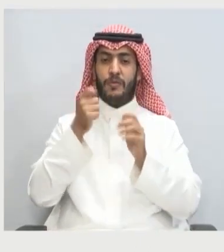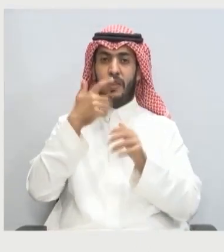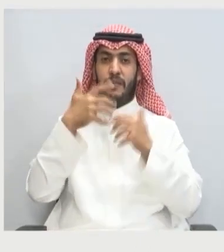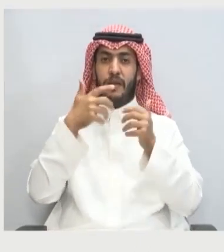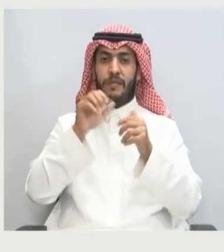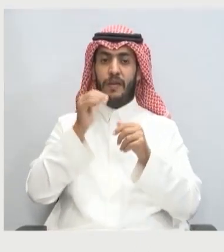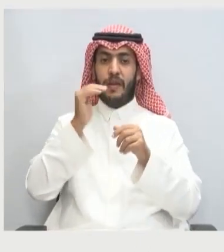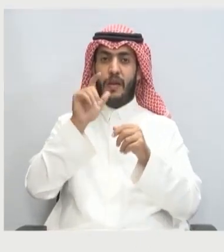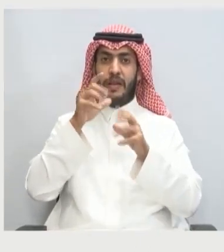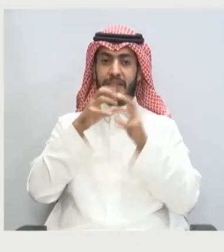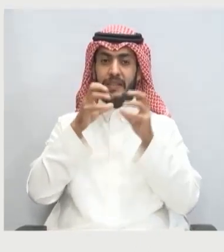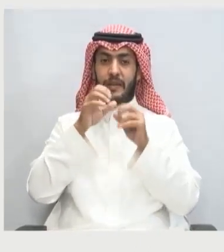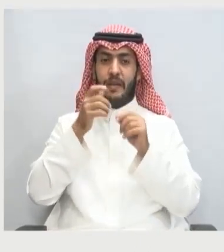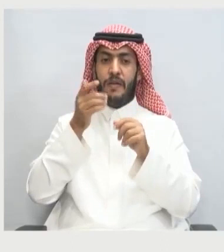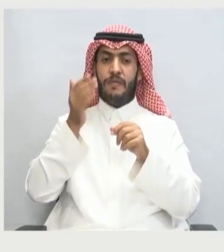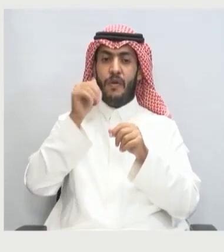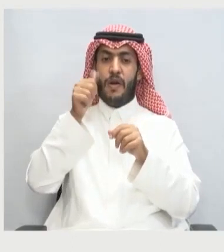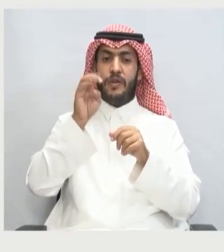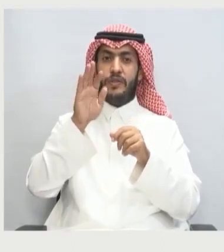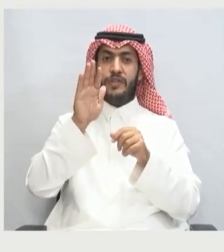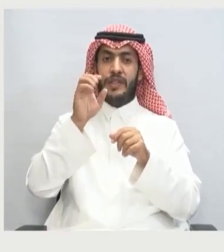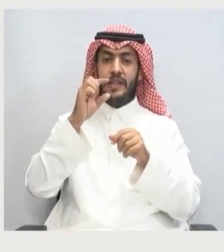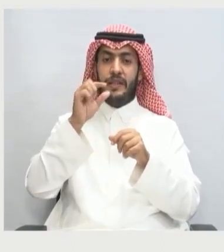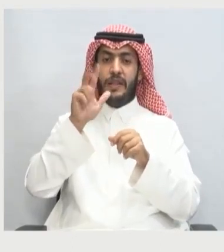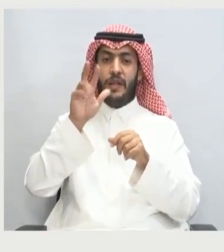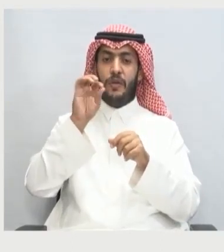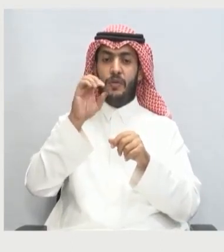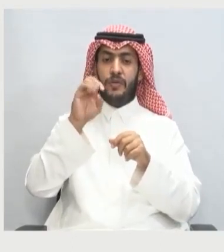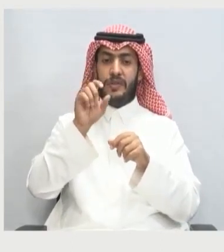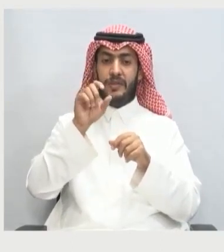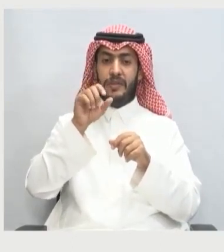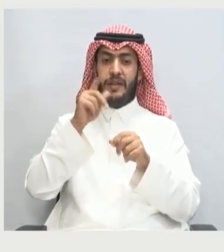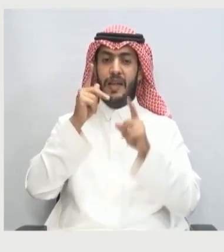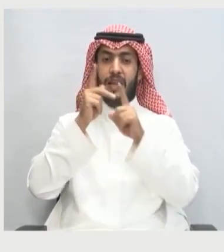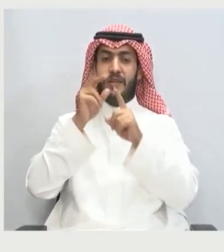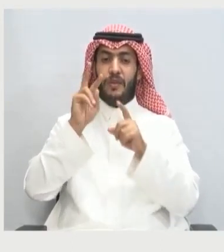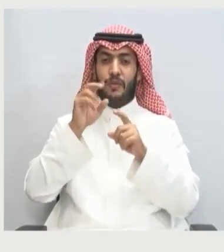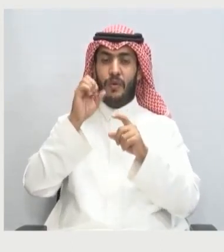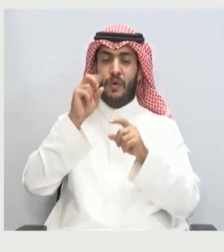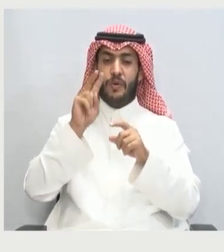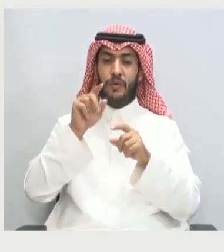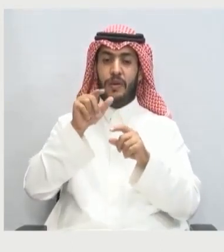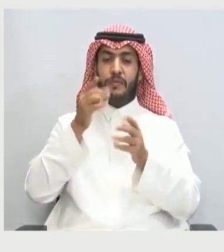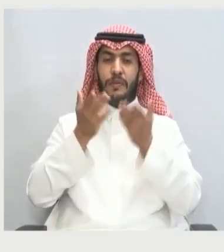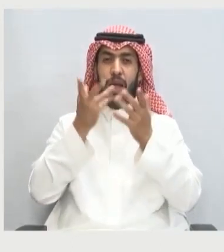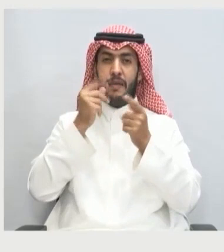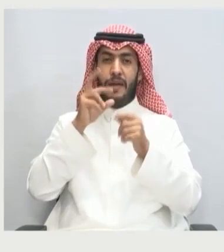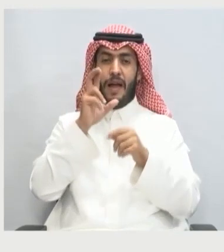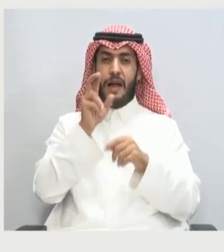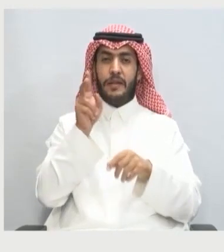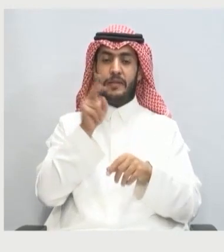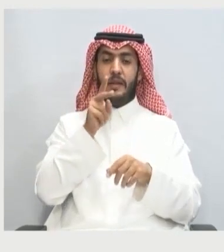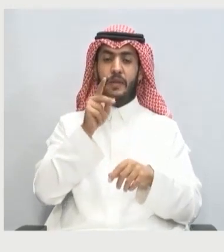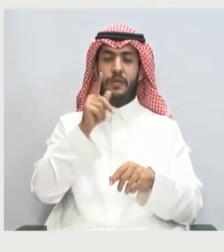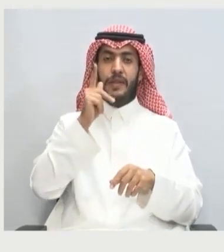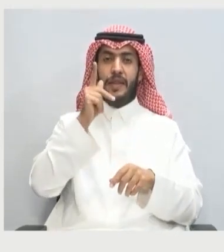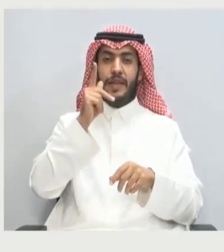تفاعل تحلل فوق اكسيد الهيدروجين h2o 2 بالم المعادله الرياضيه ار تساوي الكي